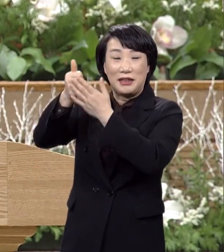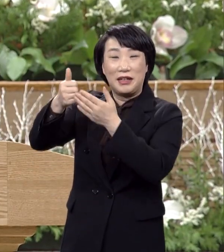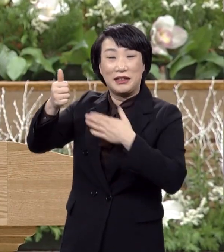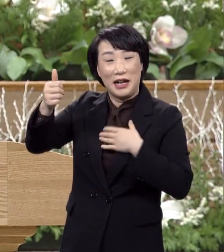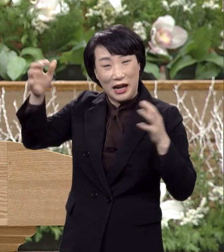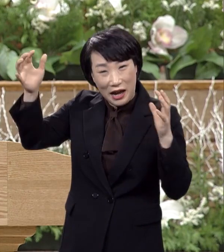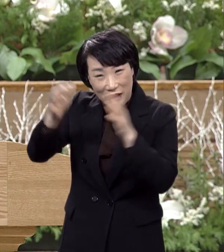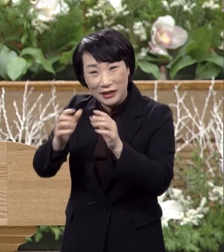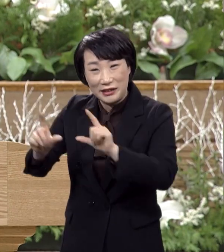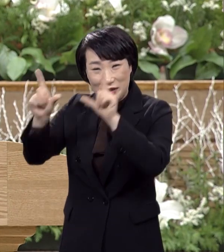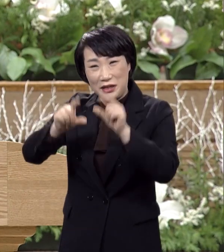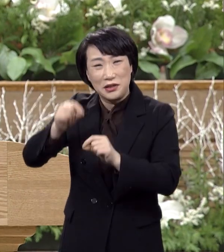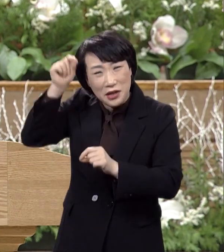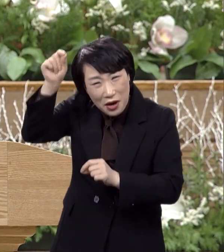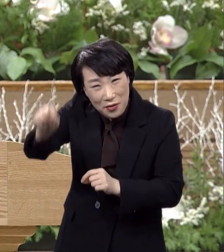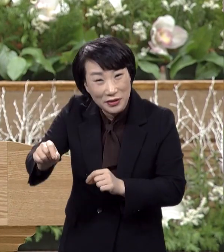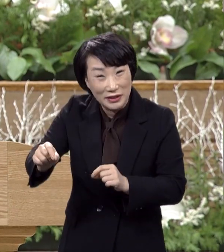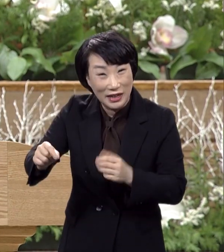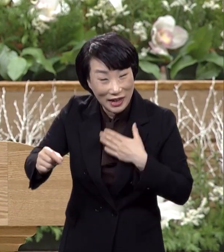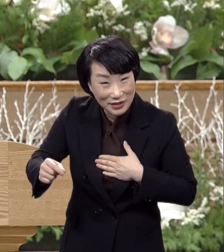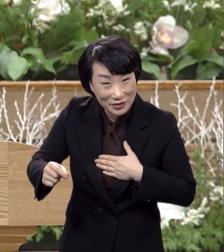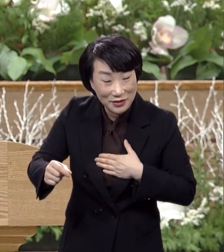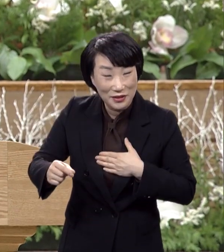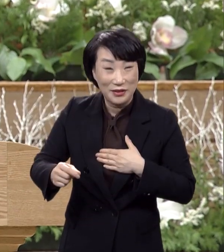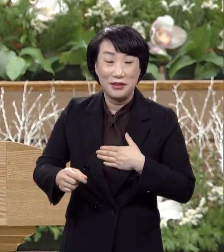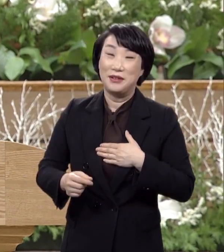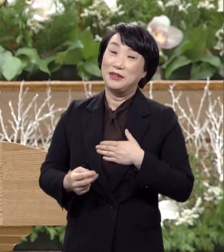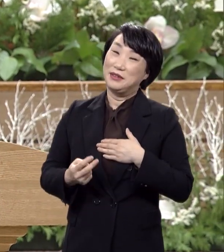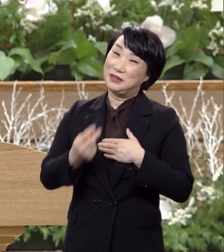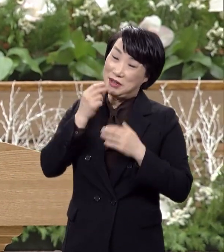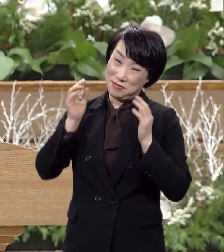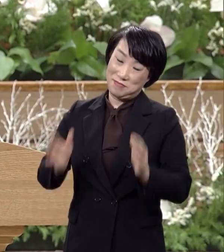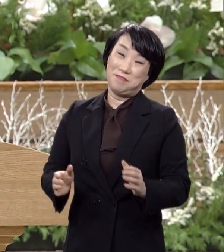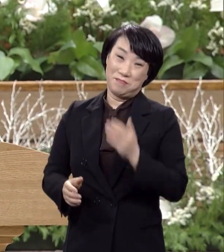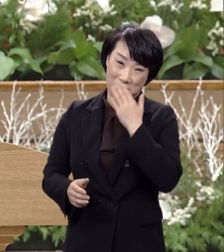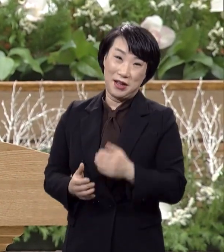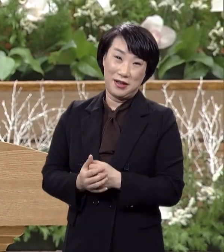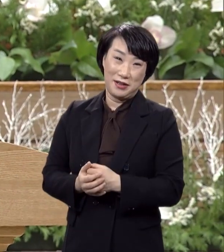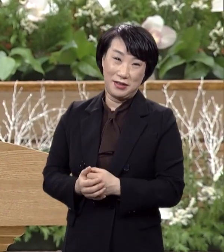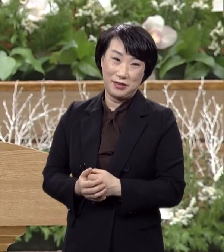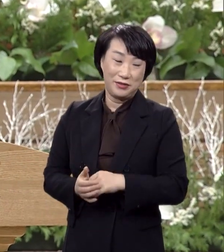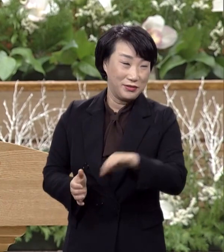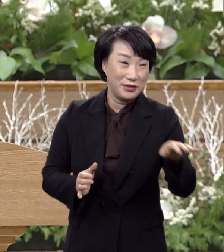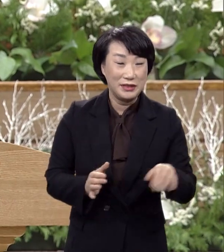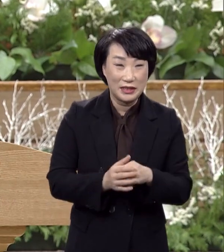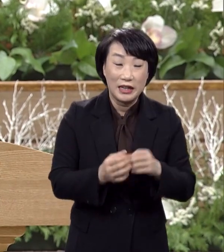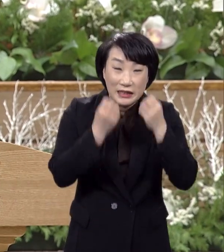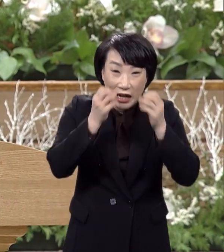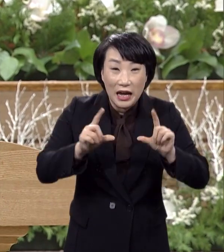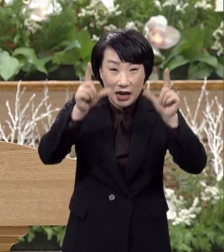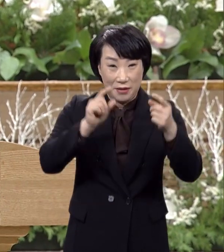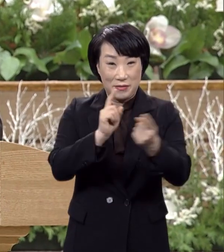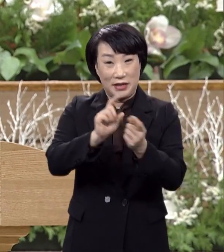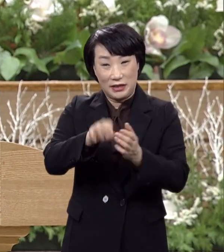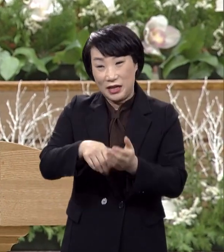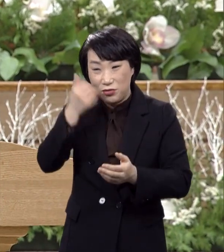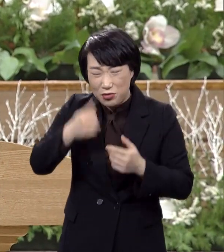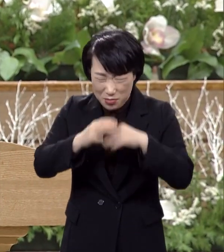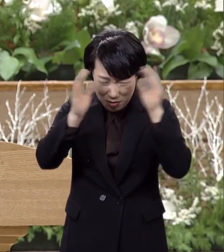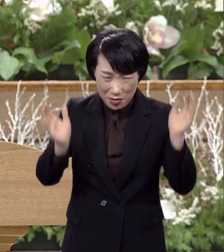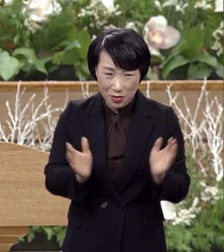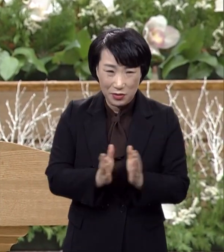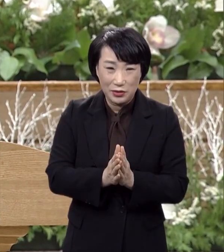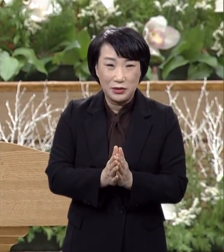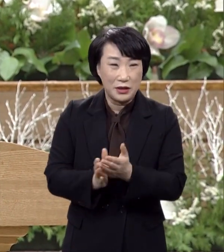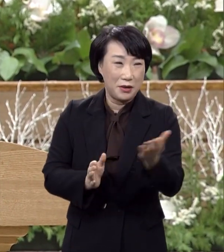하나님과 함께 영원히 땅에서 함께 살게 될 것입니다. 우리는 새해를 맞이할 때면 누구든지